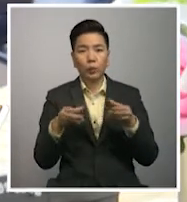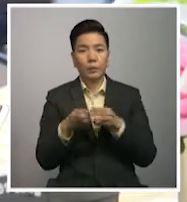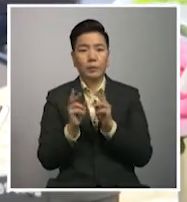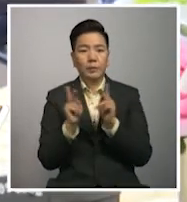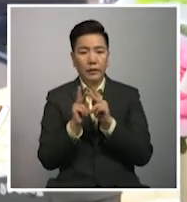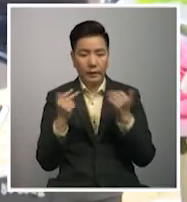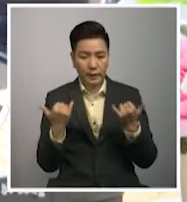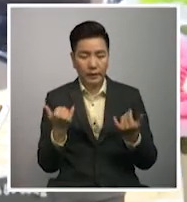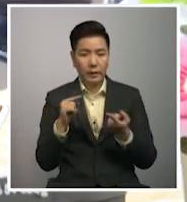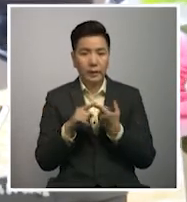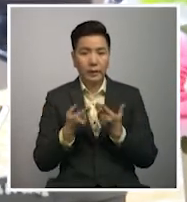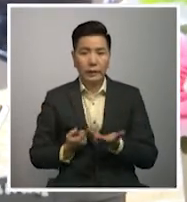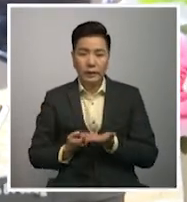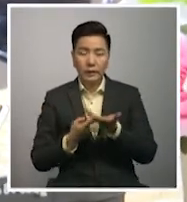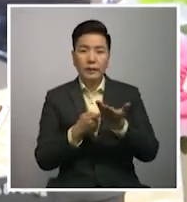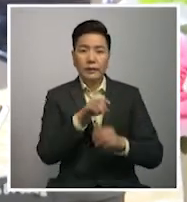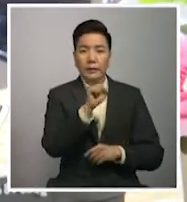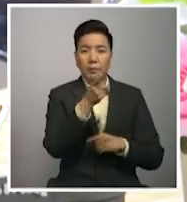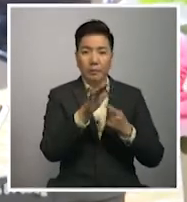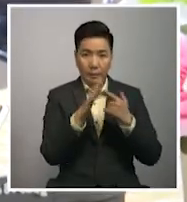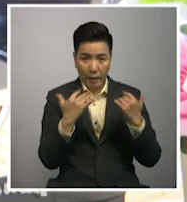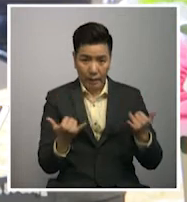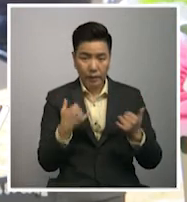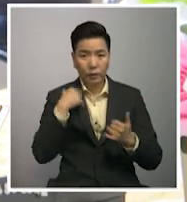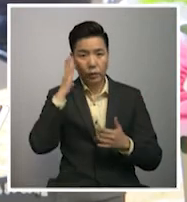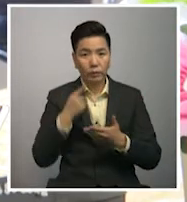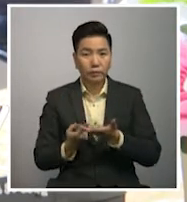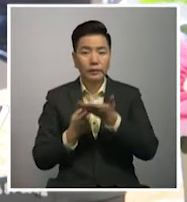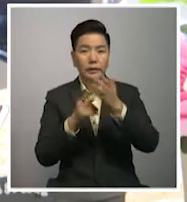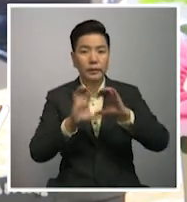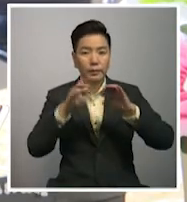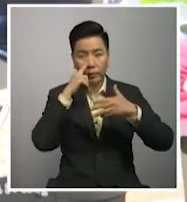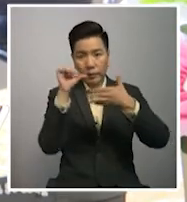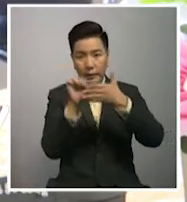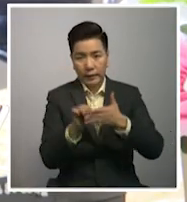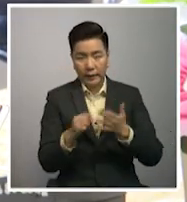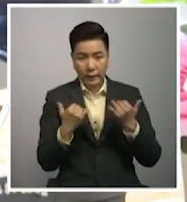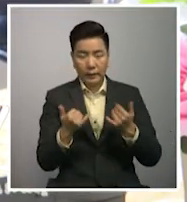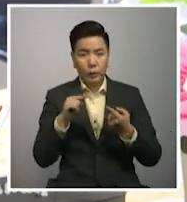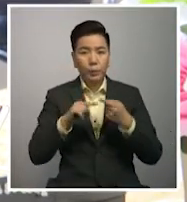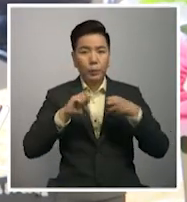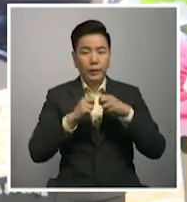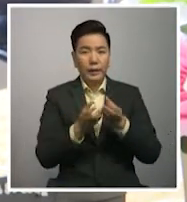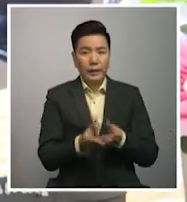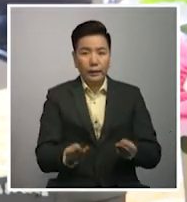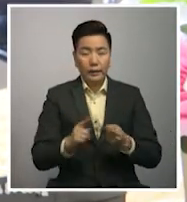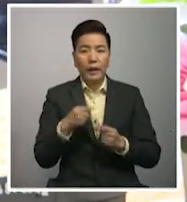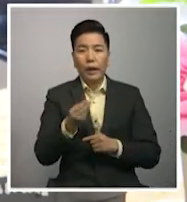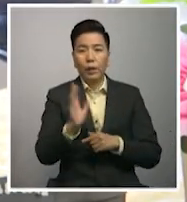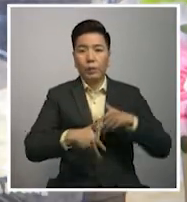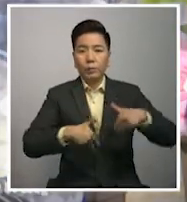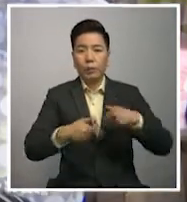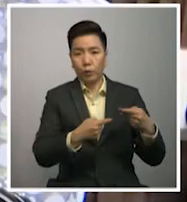กรรมการและเสนอต่อสภาผู้แทนราษฎรเพื่อส่งไปยังรัฐบาลดำเนินการแก้ไขในปัญหาที่ดินทำกินให้กับประชา